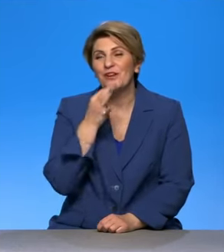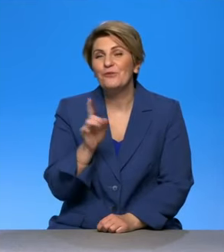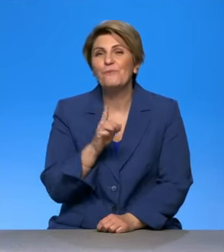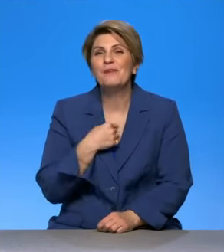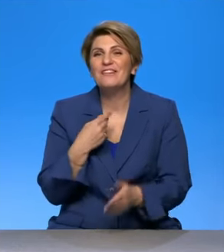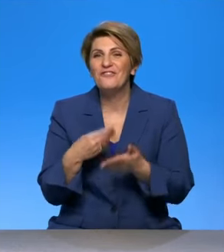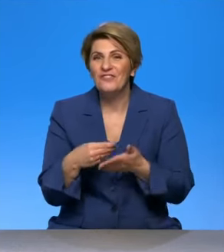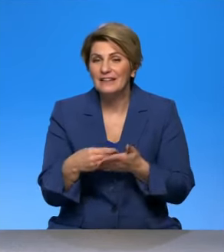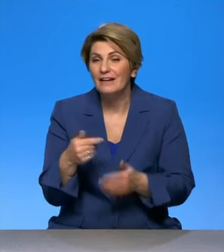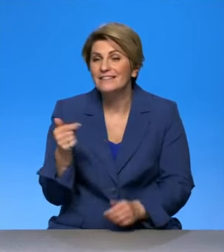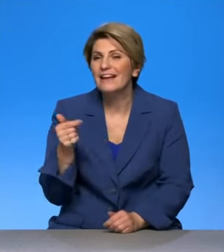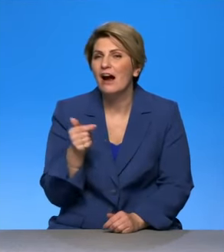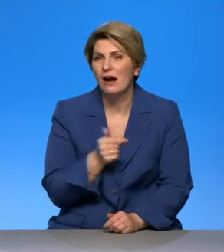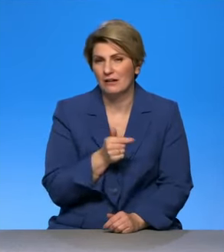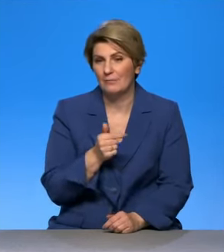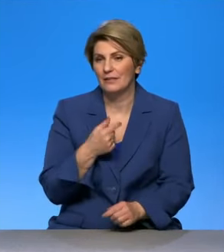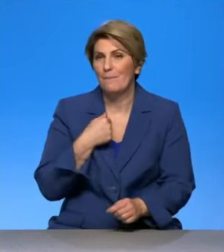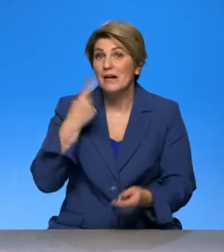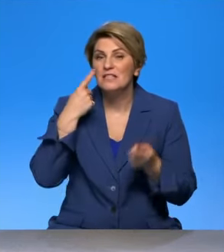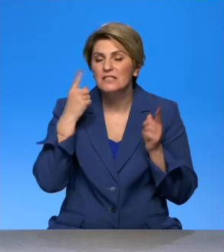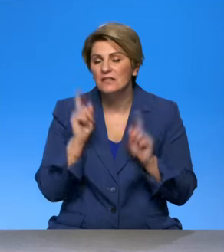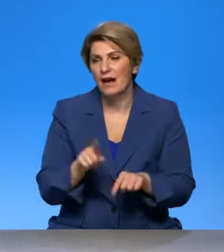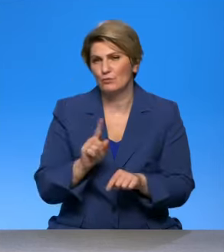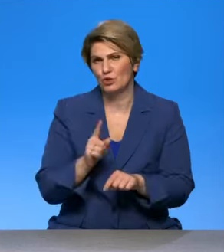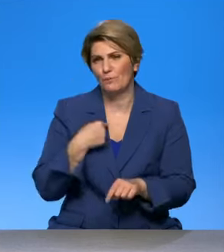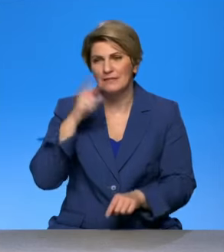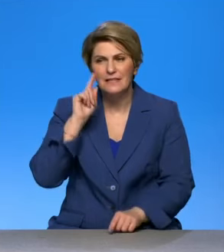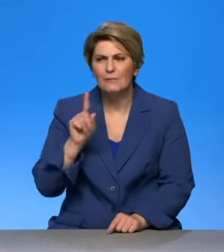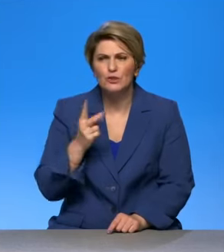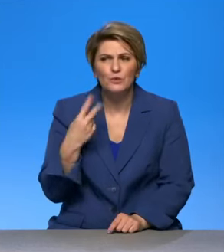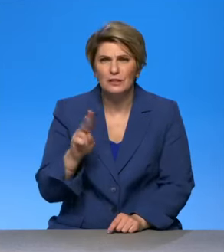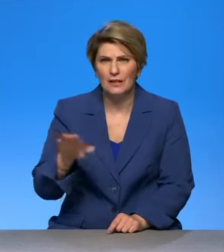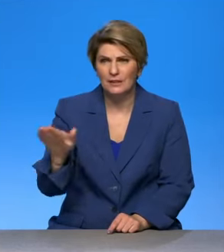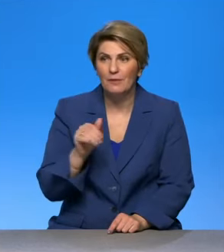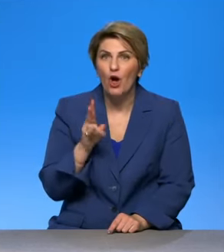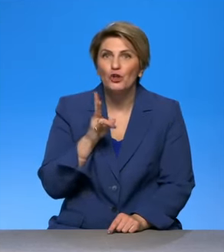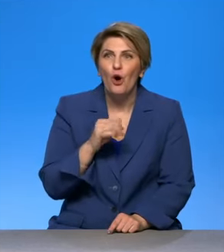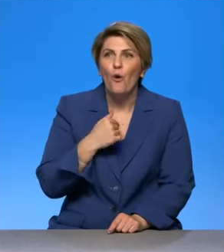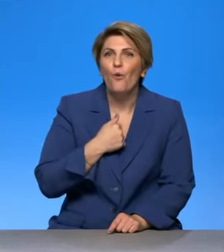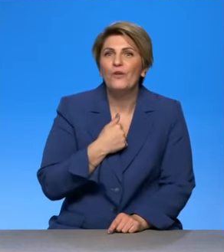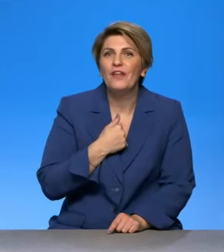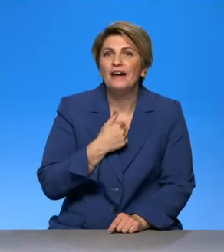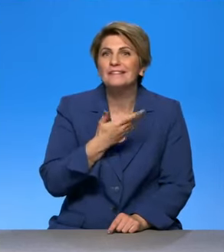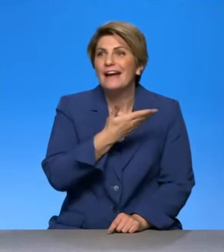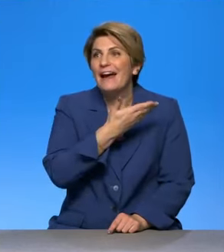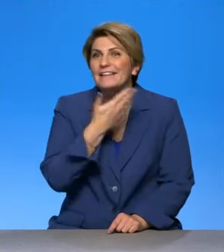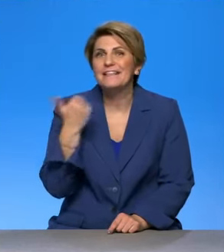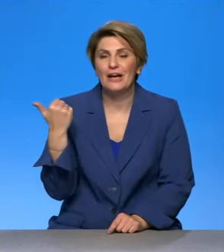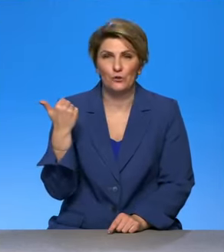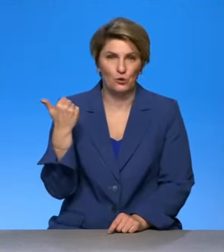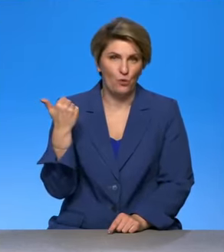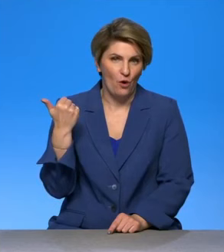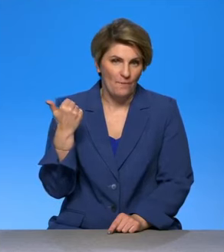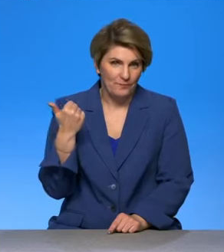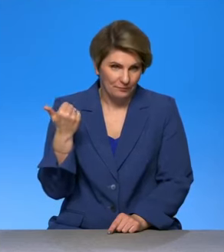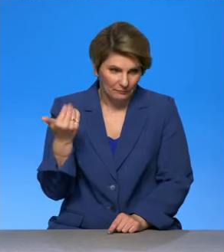финансовой компетенции. Грамотность – это знание. Мы все знаем. Мы знаем, что не надо брать кредит. Но навыков не брать кредит, так хочется заранее продумать. Новый год. У нас так... Нет, вы